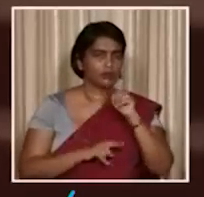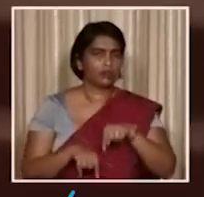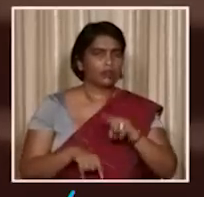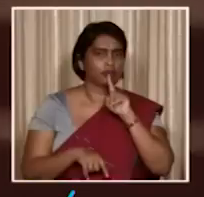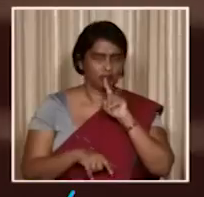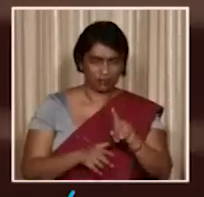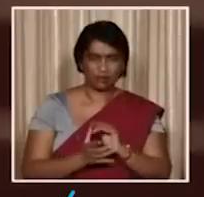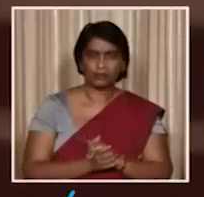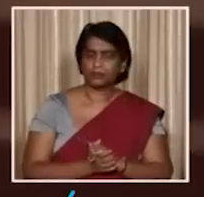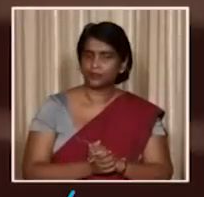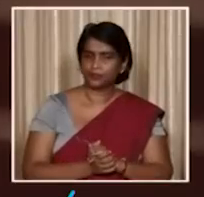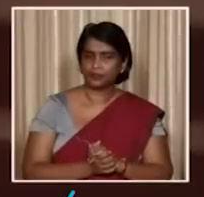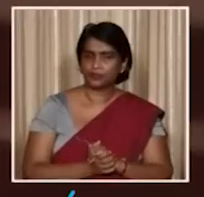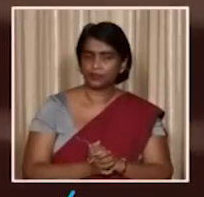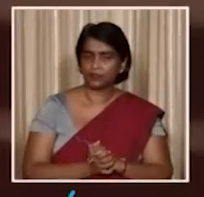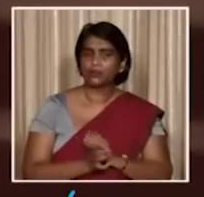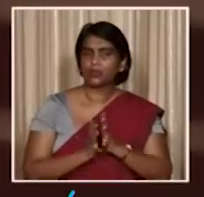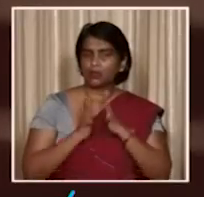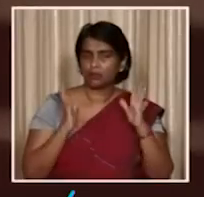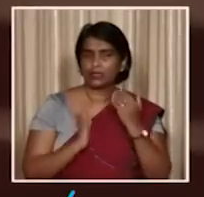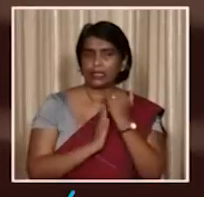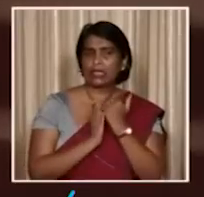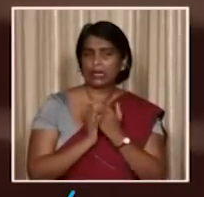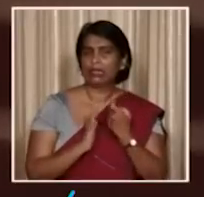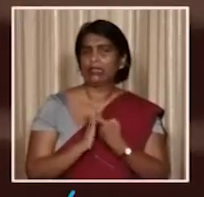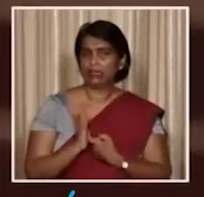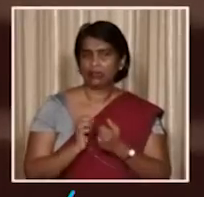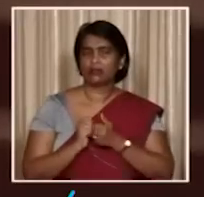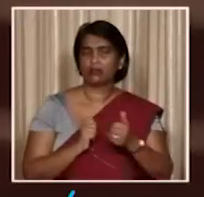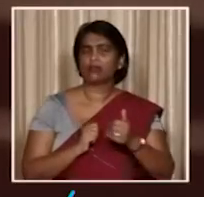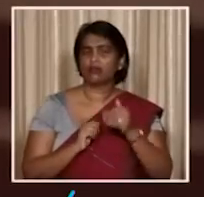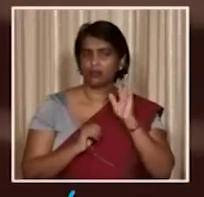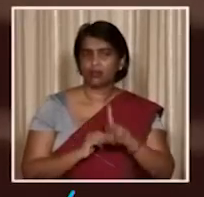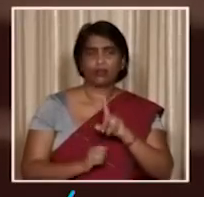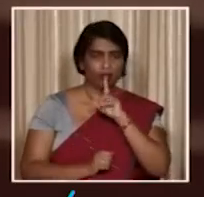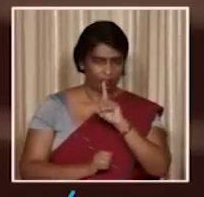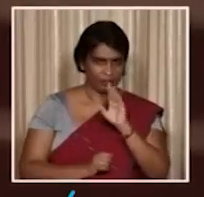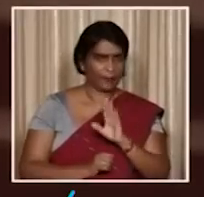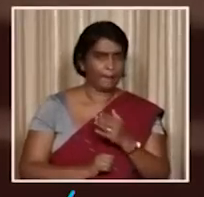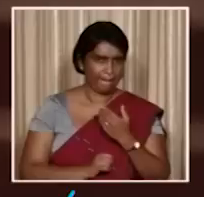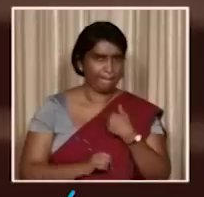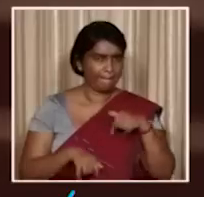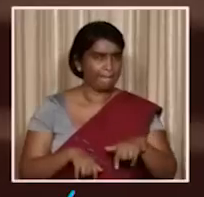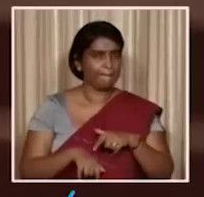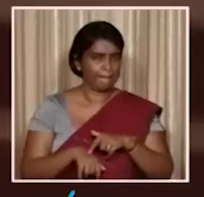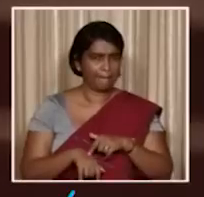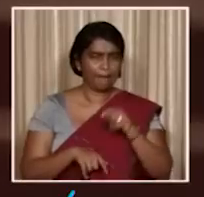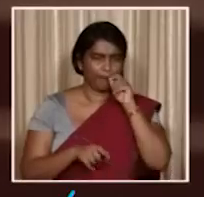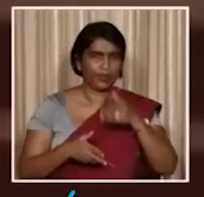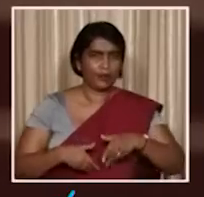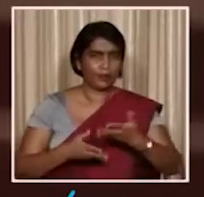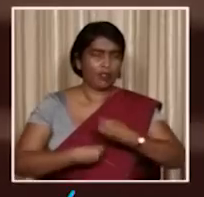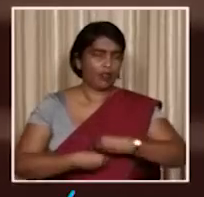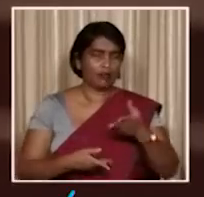දිනේ කියන්න. එහෙම නැත්තම් බරපතල කොන්දේසි දාලා මේක ක්‍රියාත්මක කරන්න කියලා යෝජනා කරලා තියෙනවා. මම හිතන්නේ මේ වෙලාවේ මිනිස්සු මහපාරට වැටලා